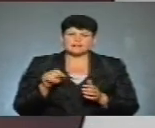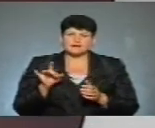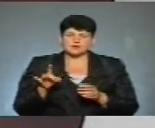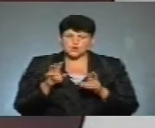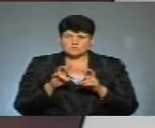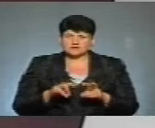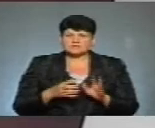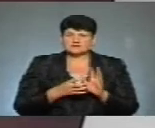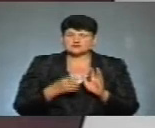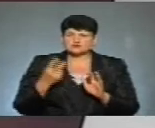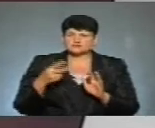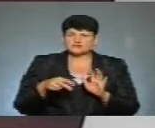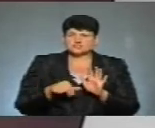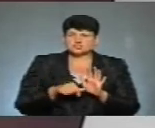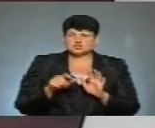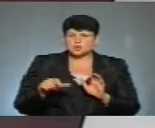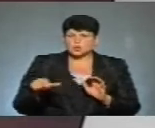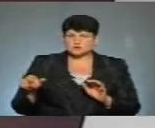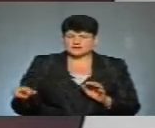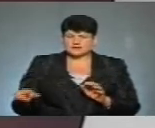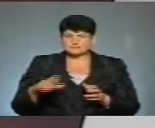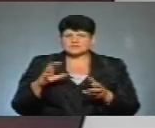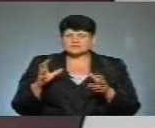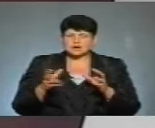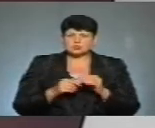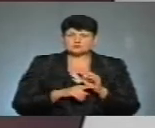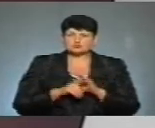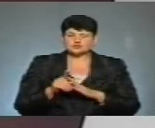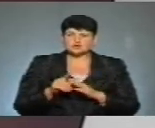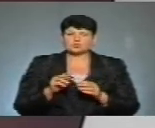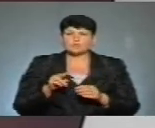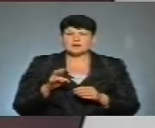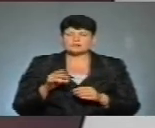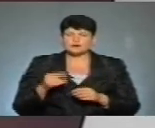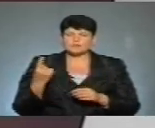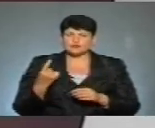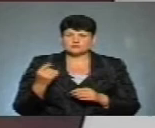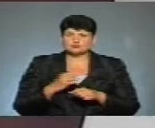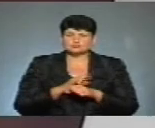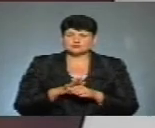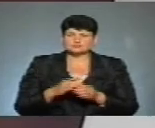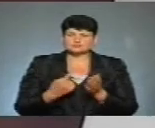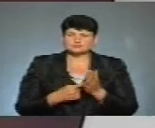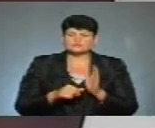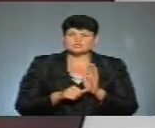обстежили 926 людей. Загалом з початку пандемії в області COVID-19 підтвердили в